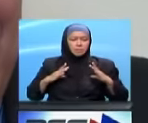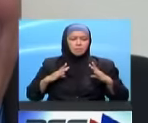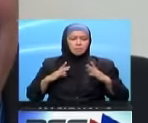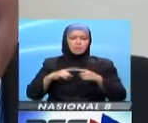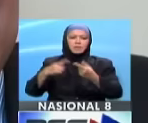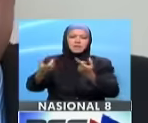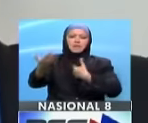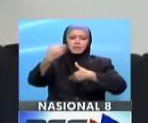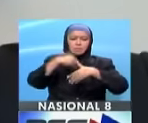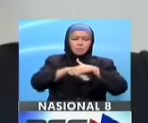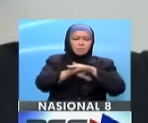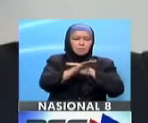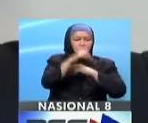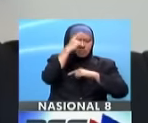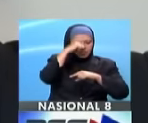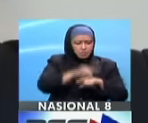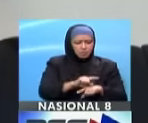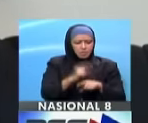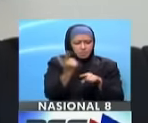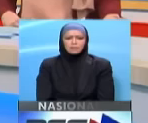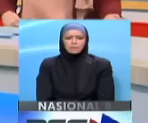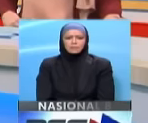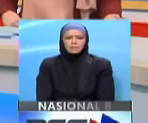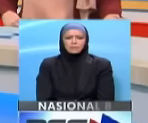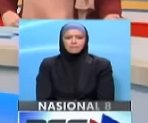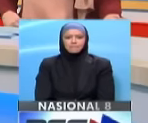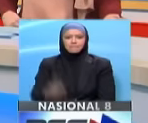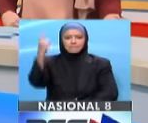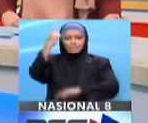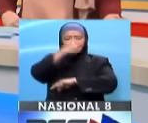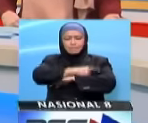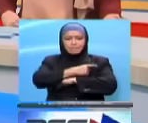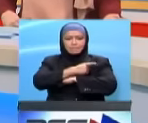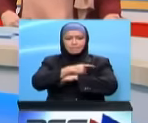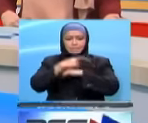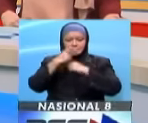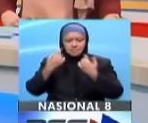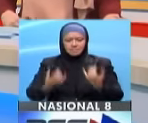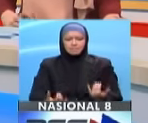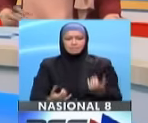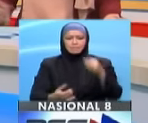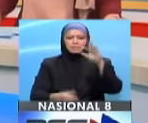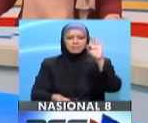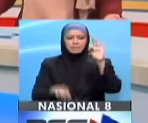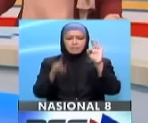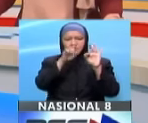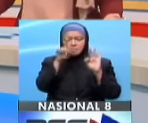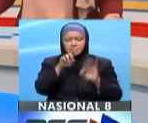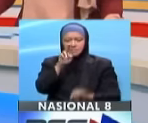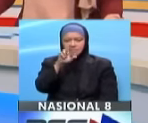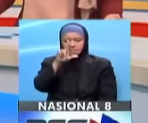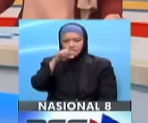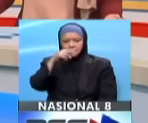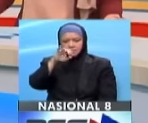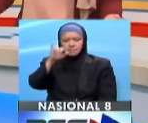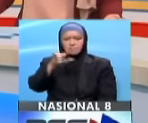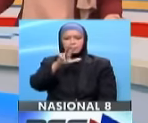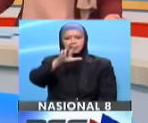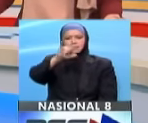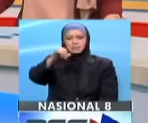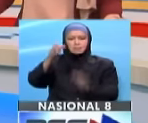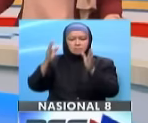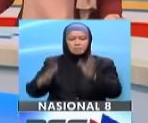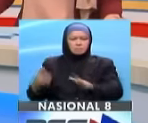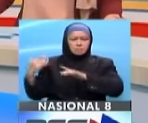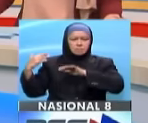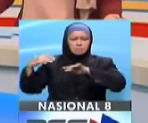internship dekat pejabat kita. Hari ini 9 Zulhijjah, 3 juta umat Islam dari seluruh dunia yang sedang mengerjakan